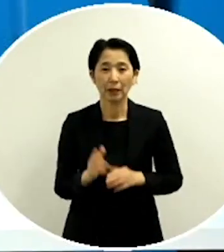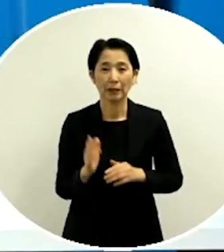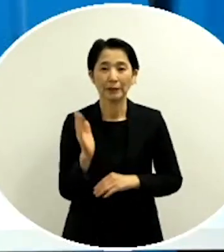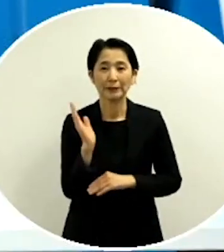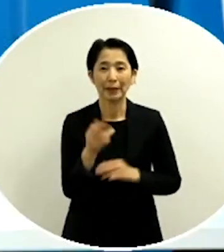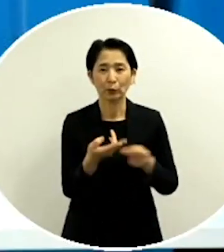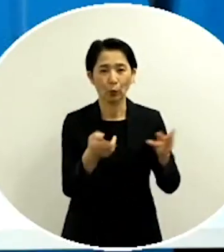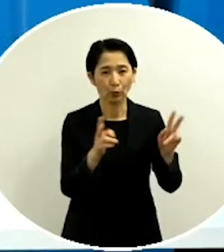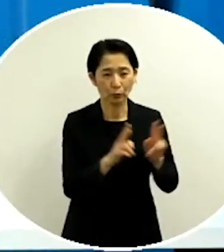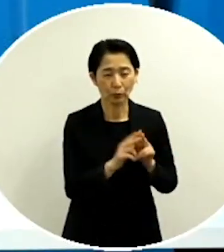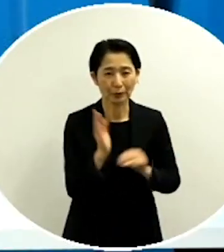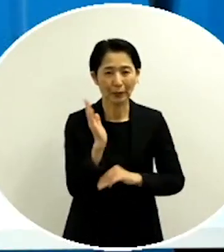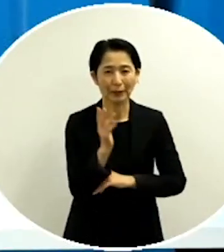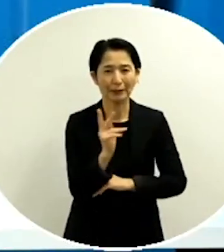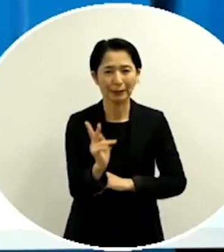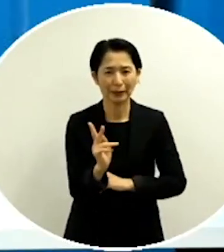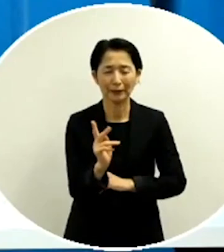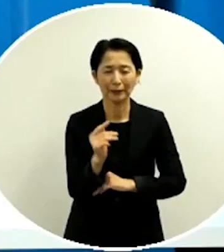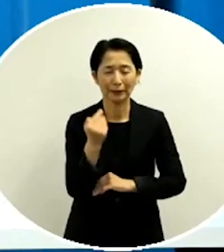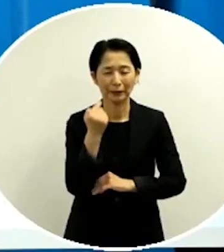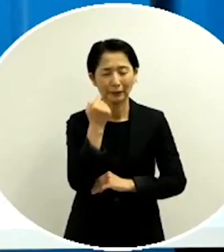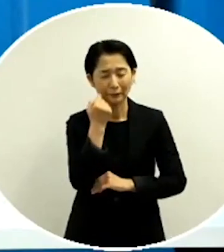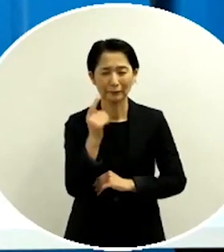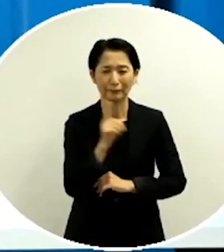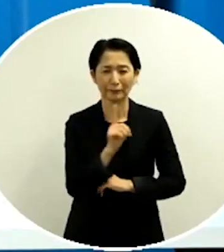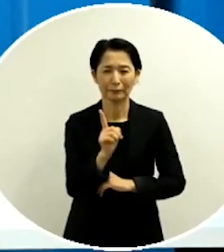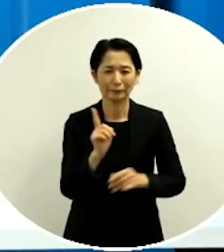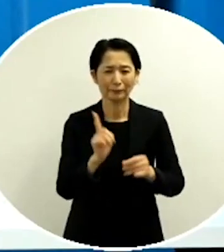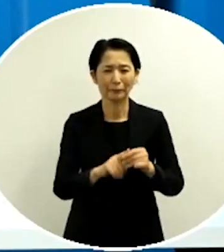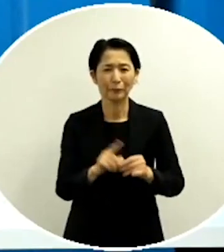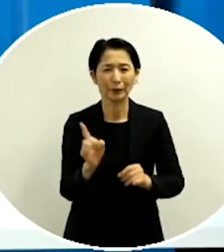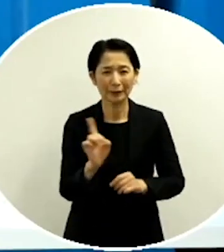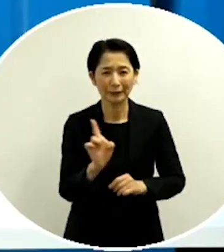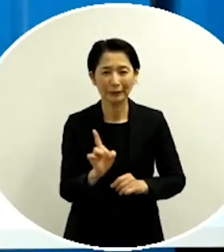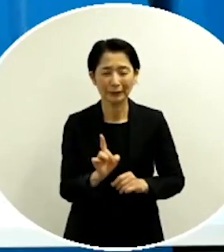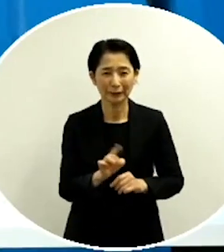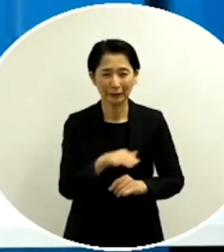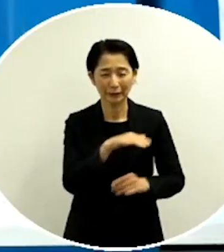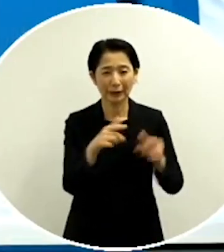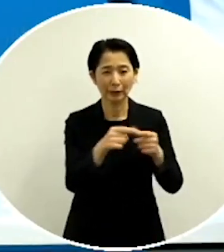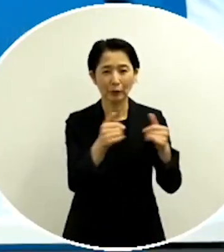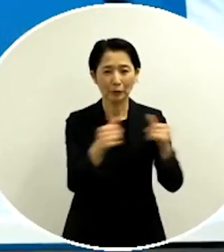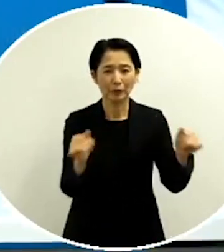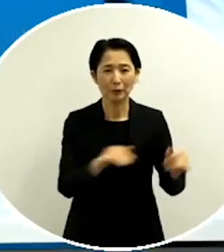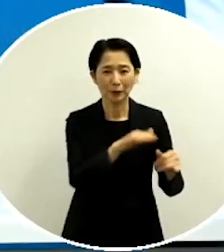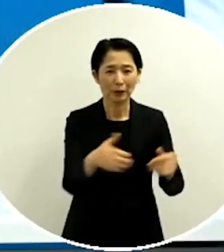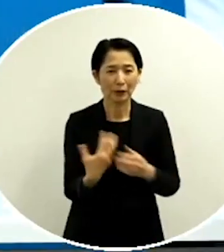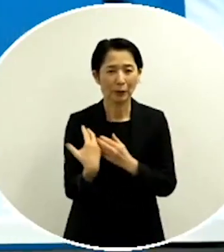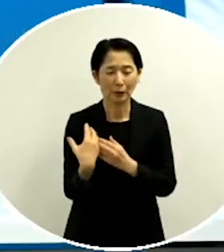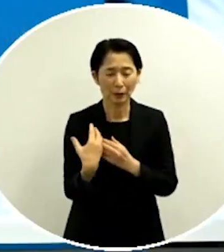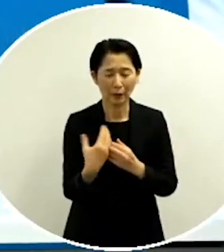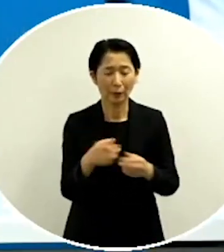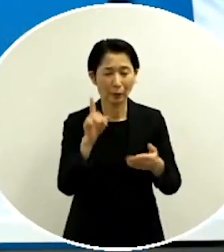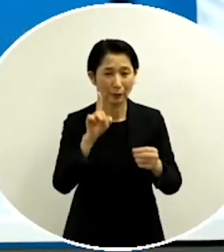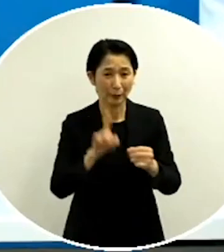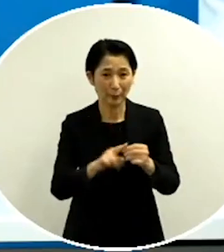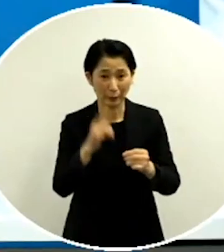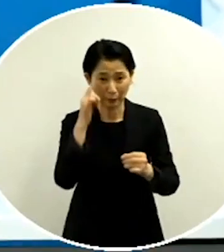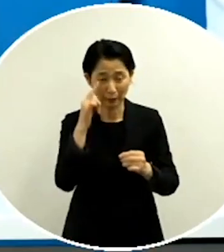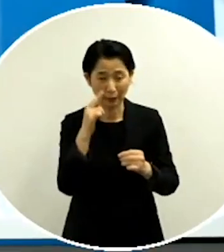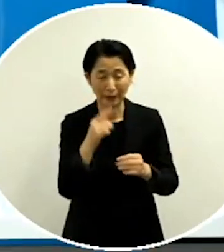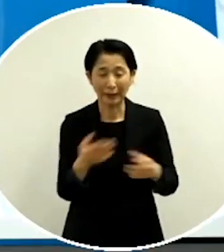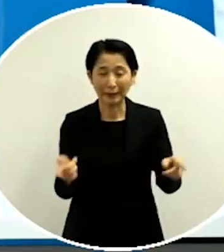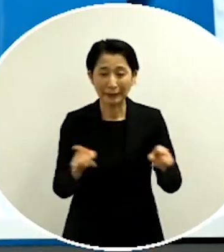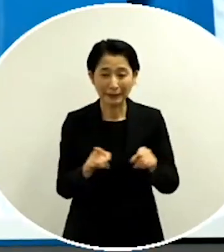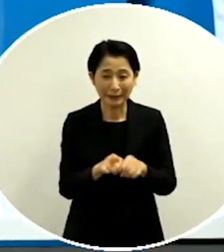とか政治家って本来何のためにいるんだろうってやっぱり皆さんの役に立つためだと思うんですねだから例えば一緒にゴミ拾い